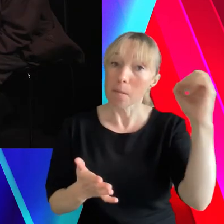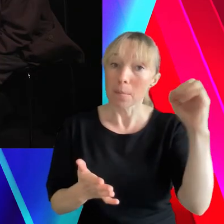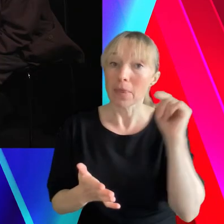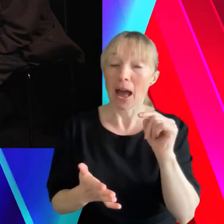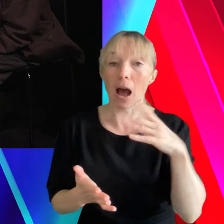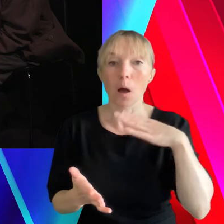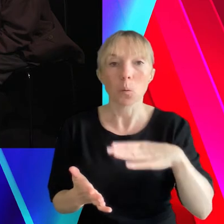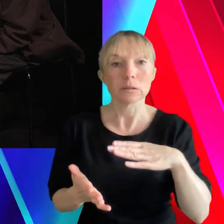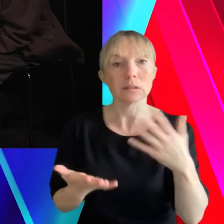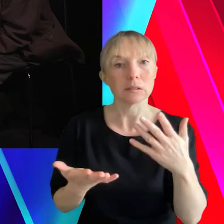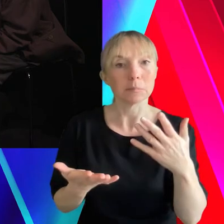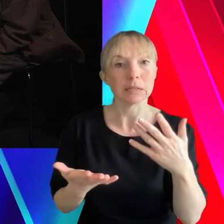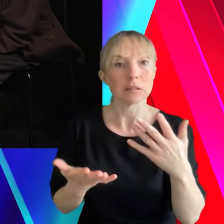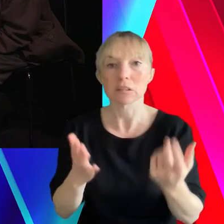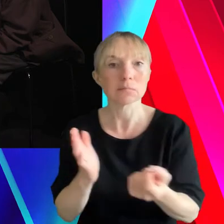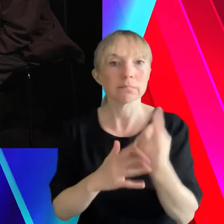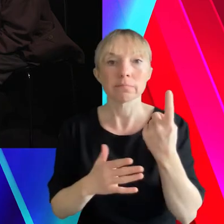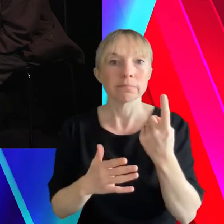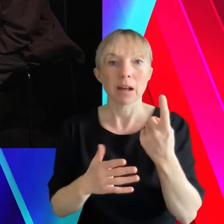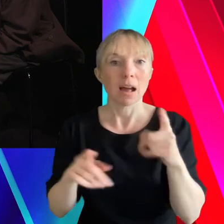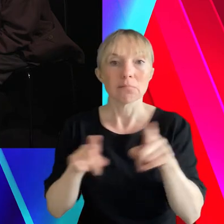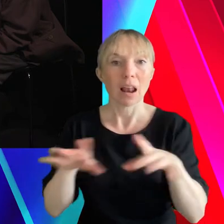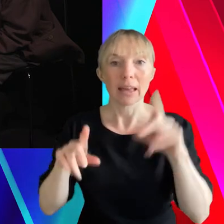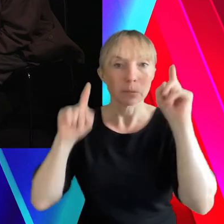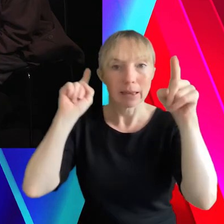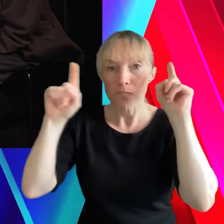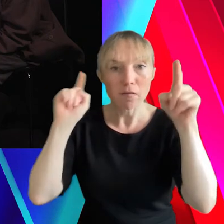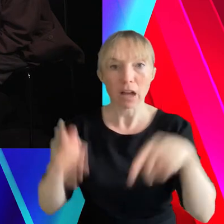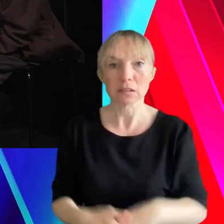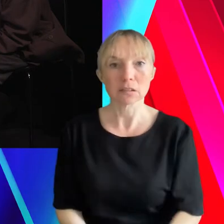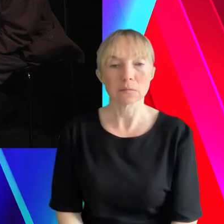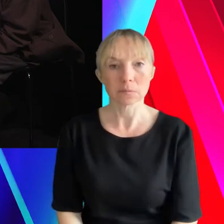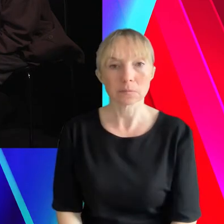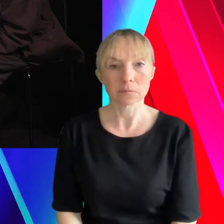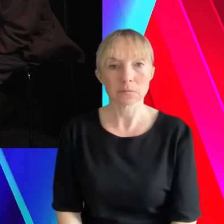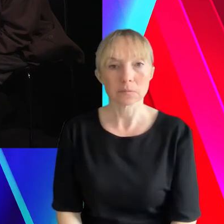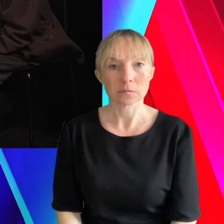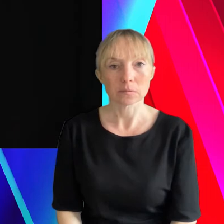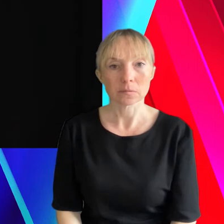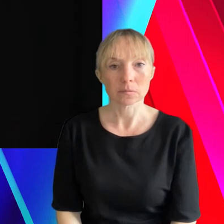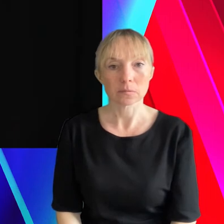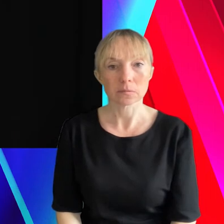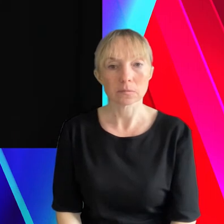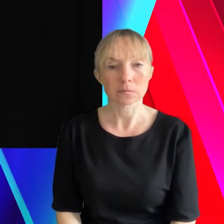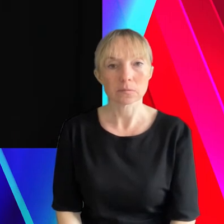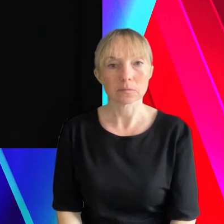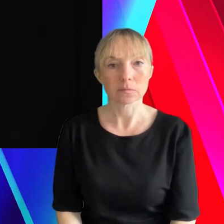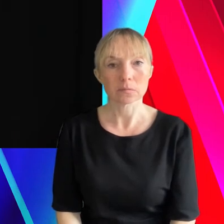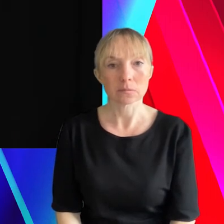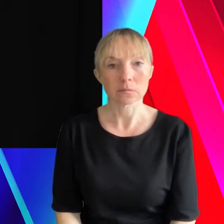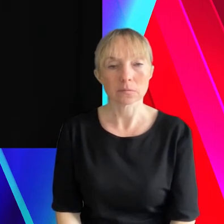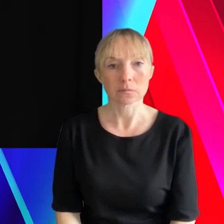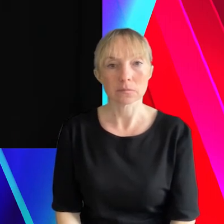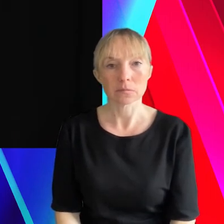really wanted it to look completely spontaneous, as if it was improvised. شاید چیزی که بخوام الان بگم و به درد بخوره